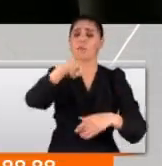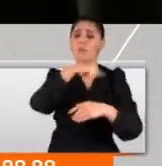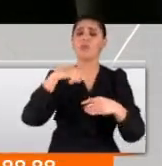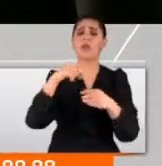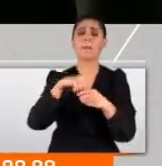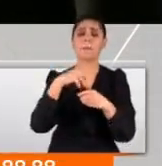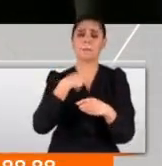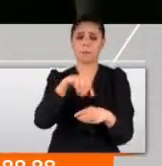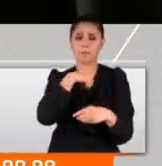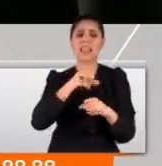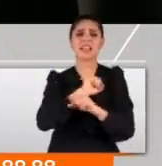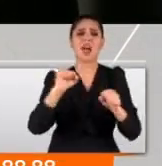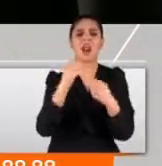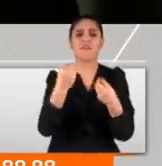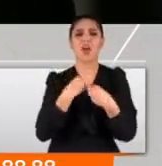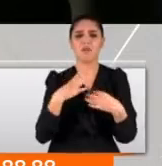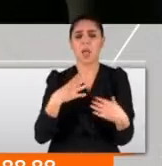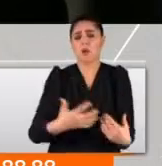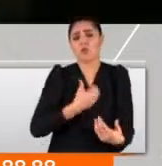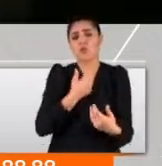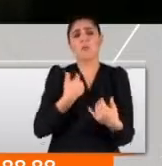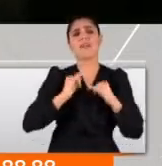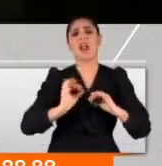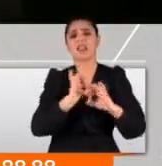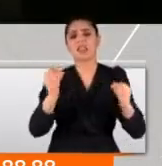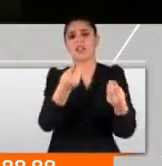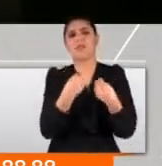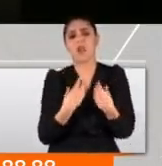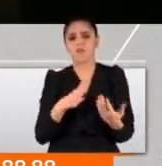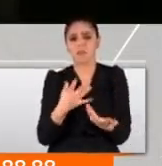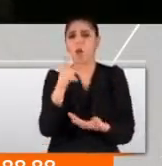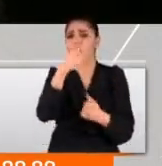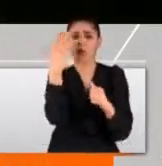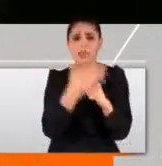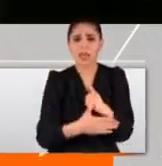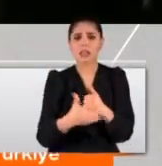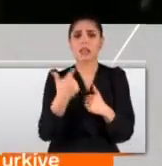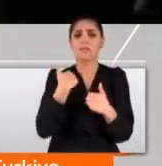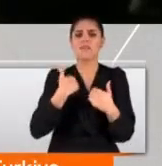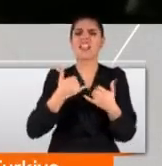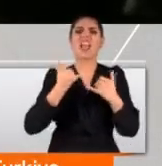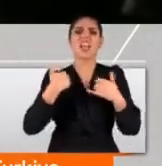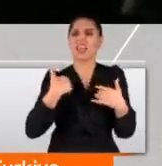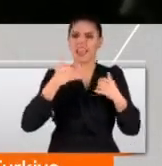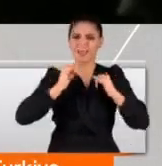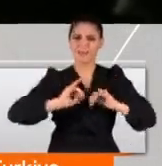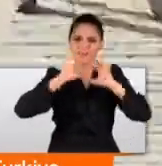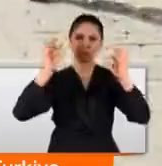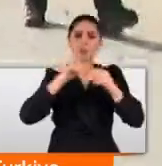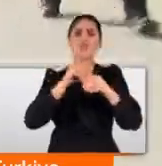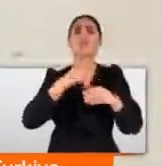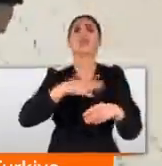ciddi manada üzüyor rahatsız ediyor Affedersiniz Bu yasakları zevkimiz keyfimiz için